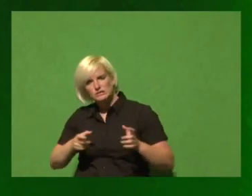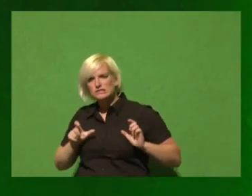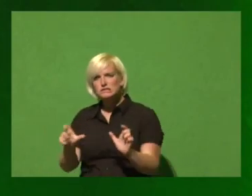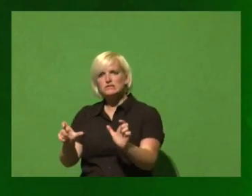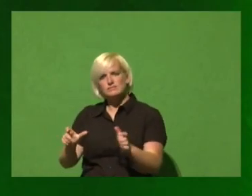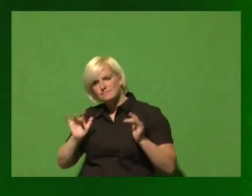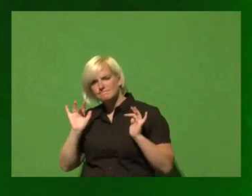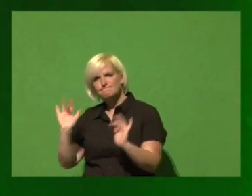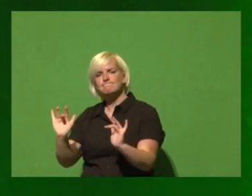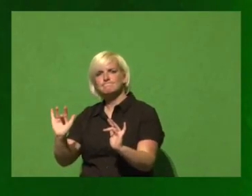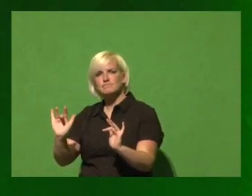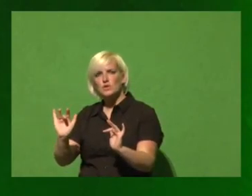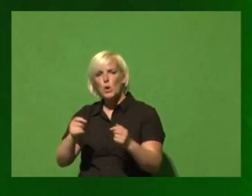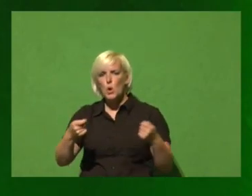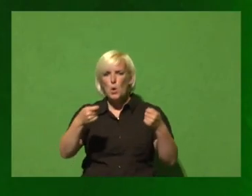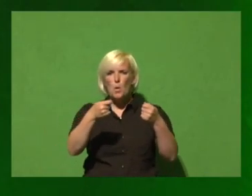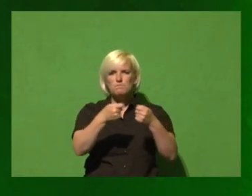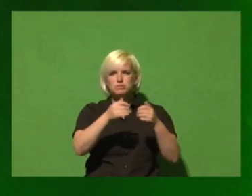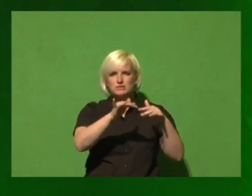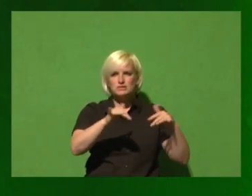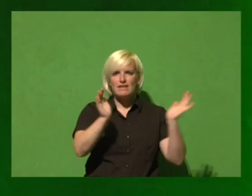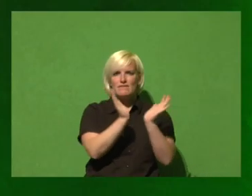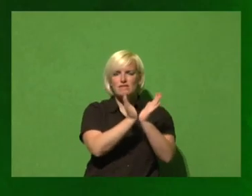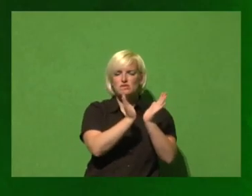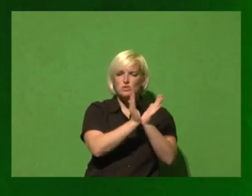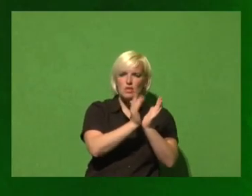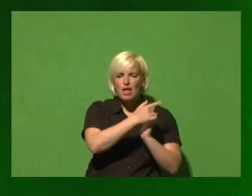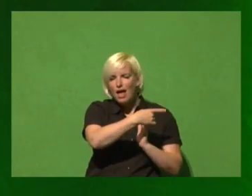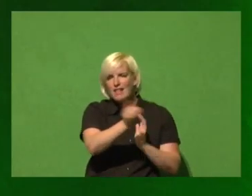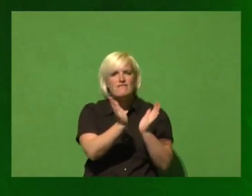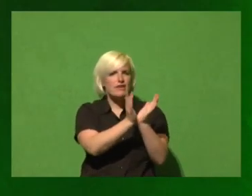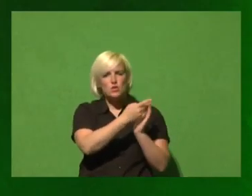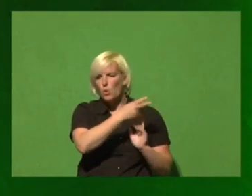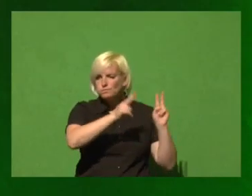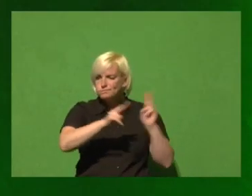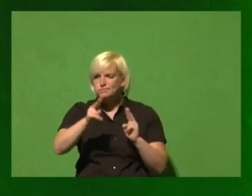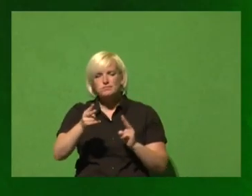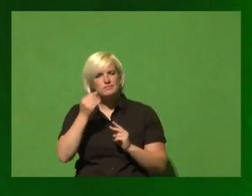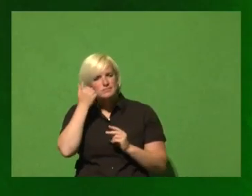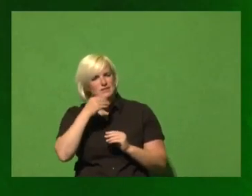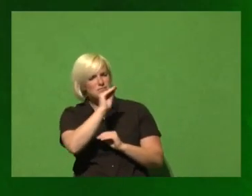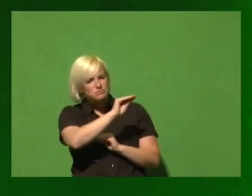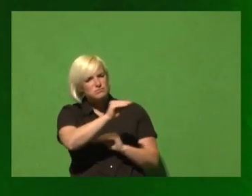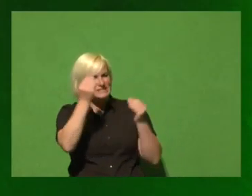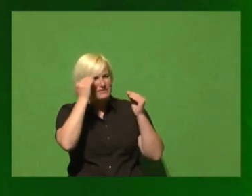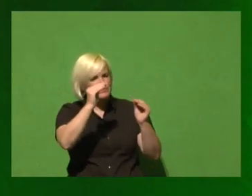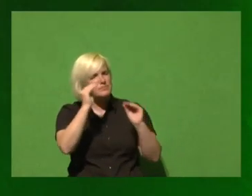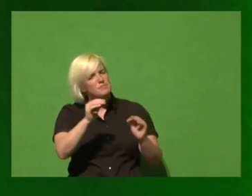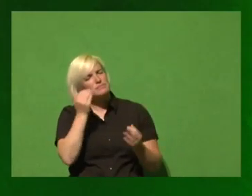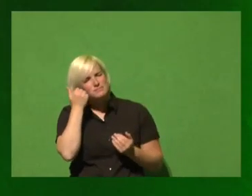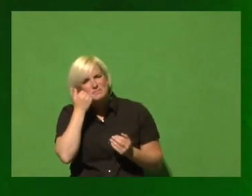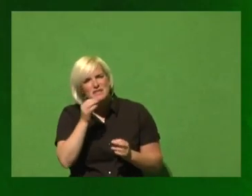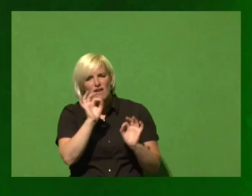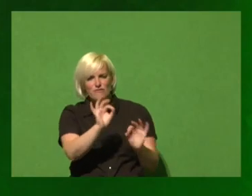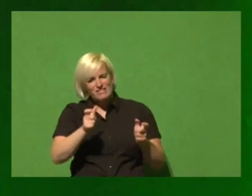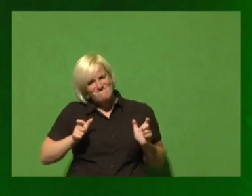die Bundestagsfraktion aller Abgeordneten, aller Fraktionen aufruft, sich entschieden gegen das